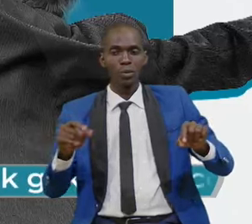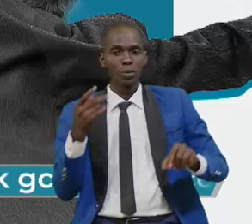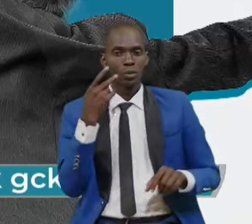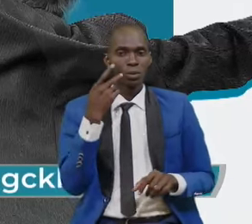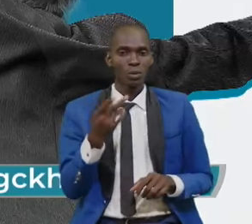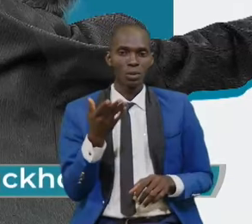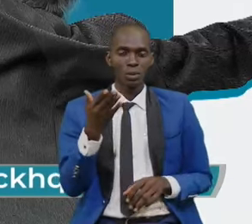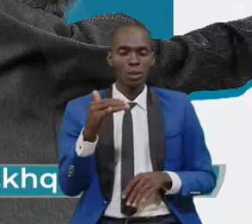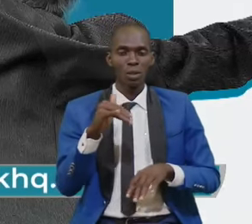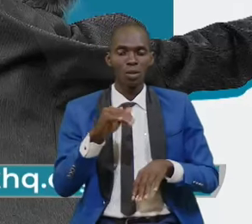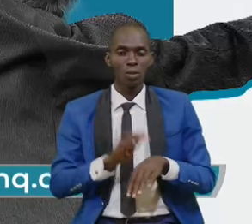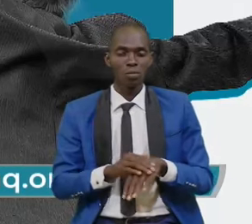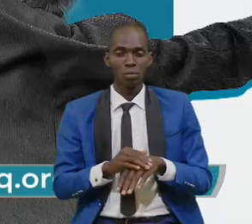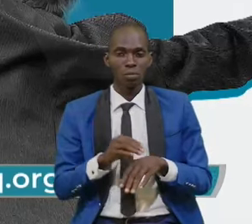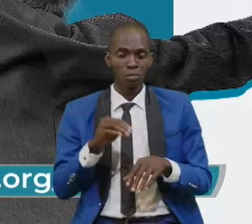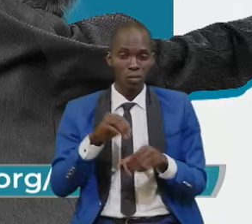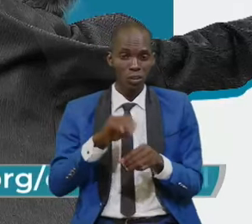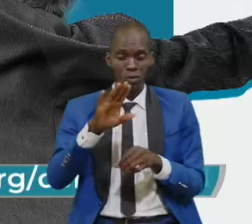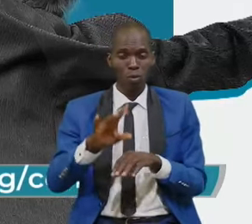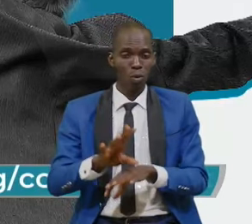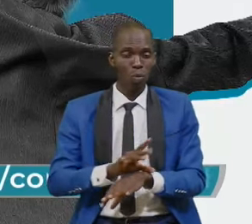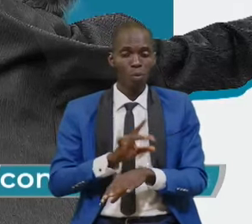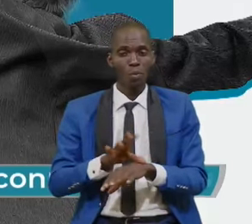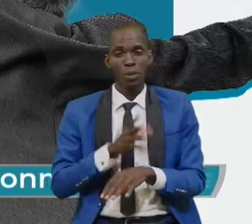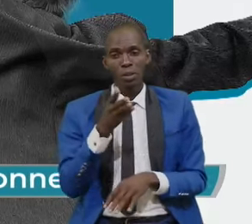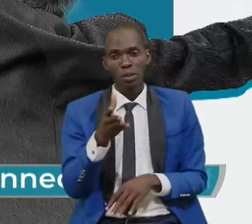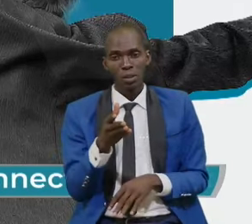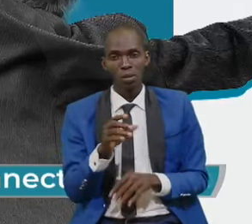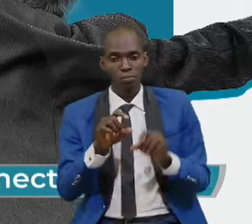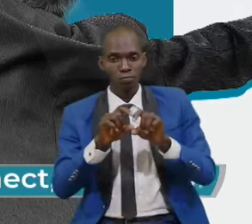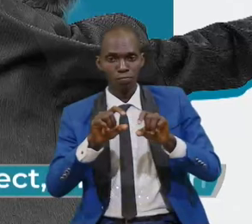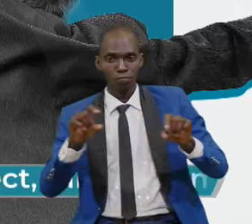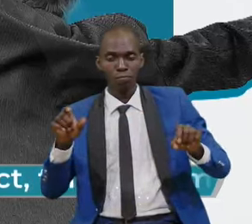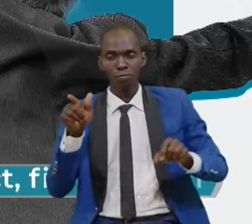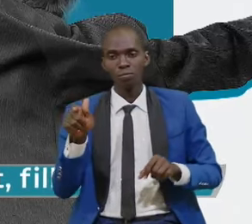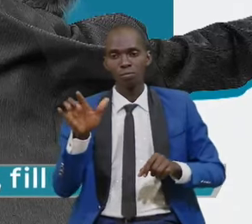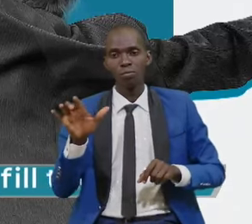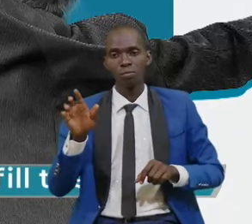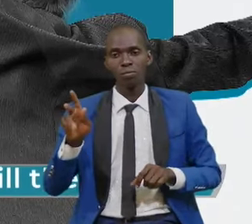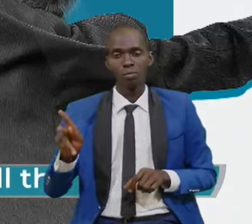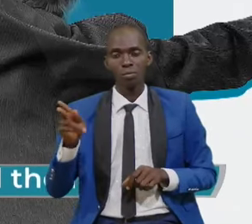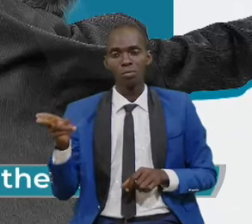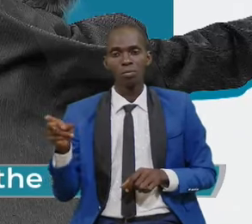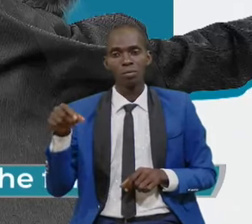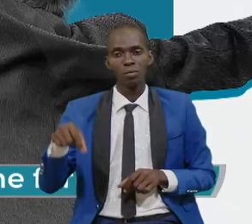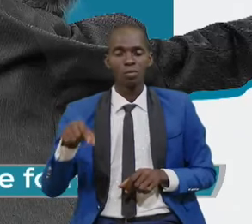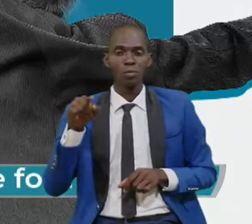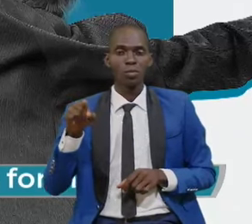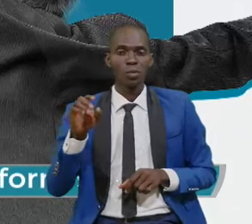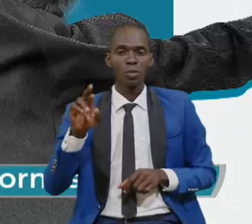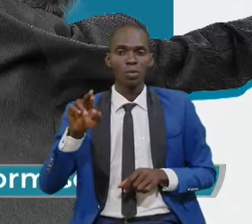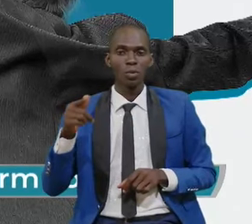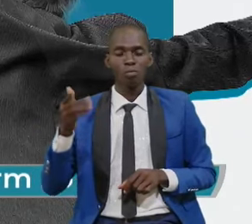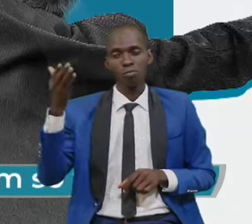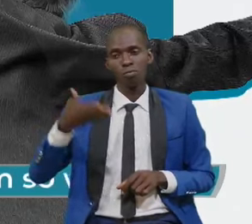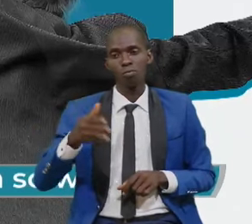Vous qui êtes en ligne, cliquez dessus et remplissez le formulaire pour que nous puissions vous aider davantage dans